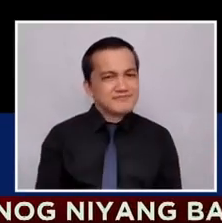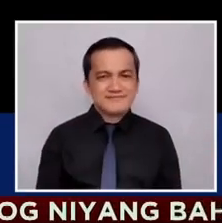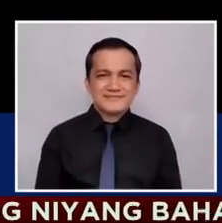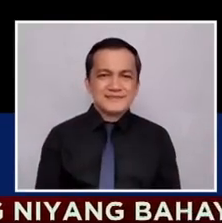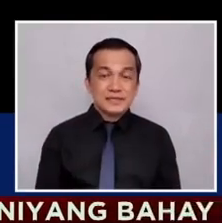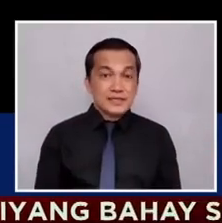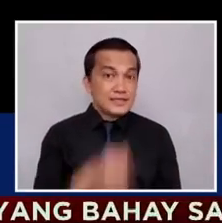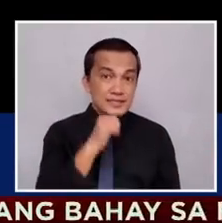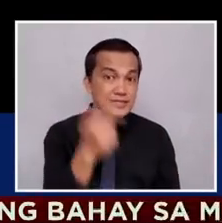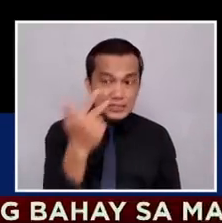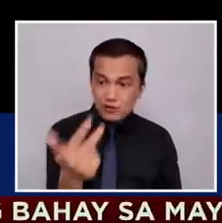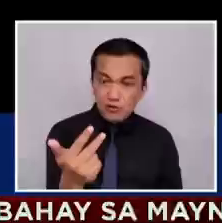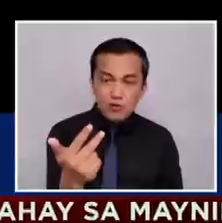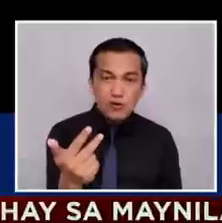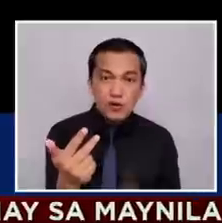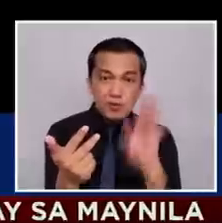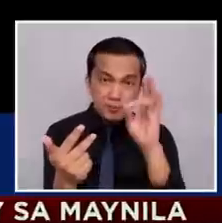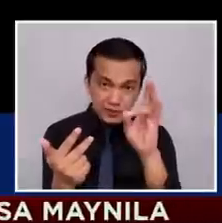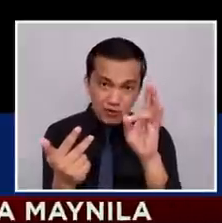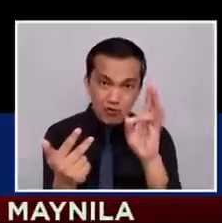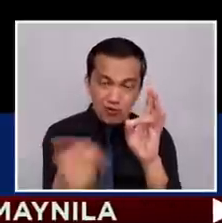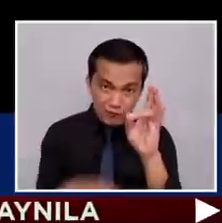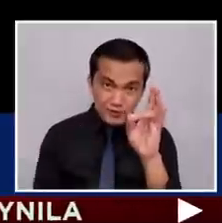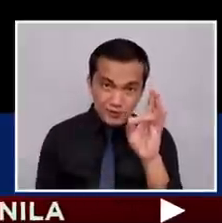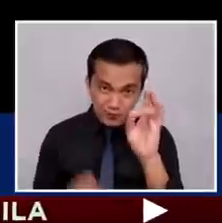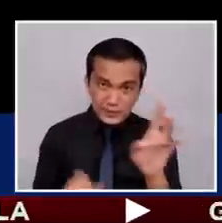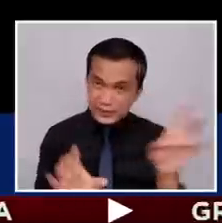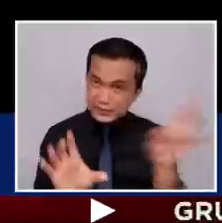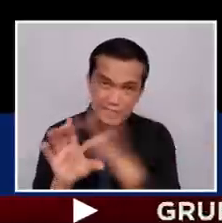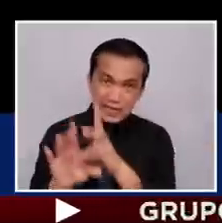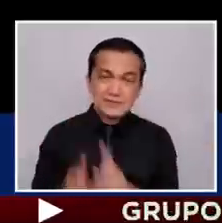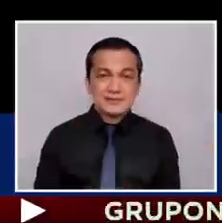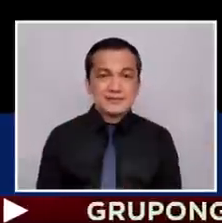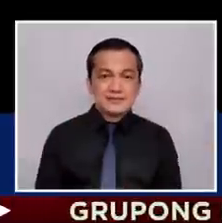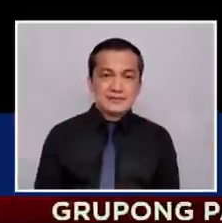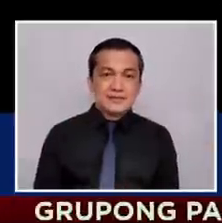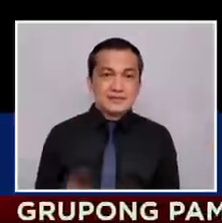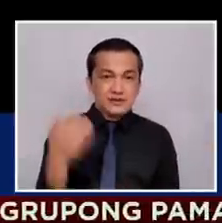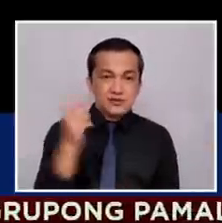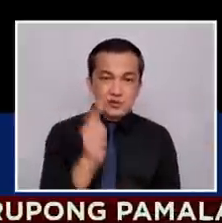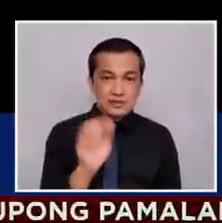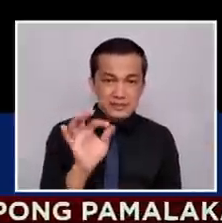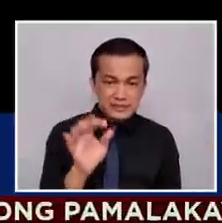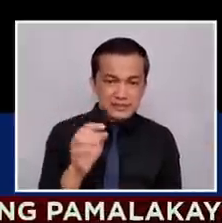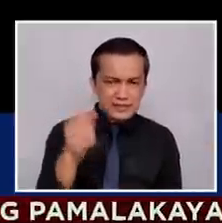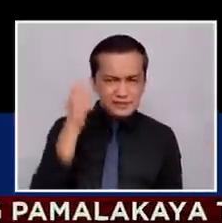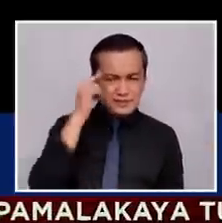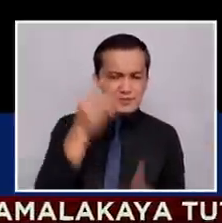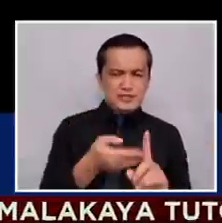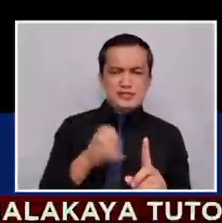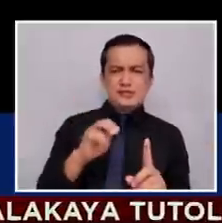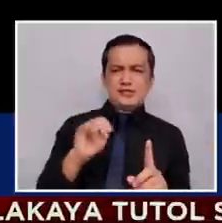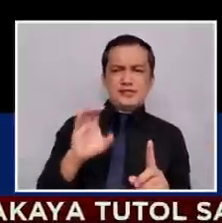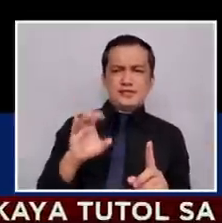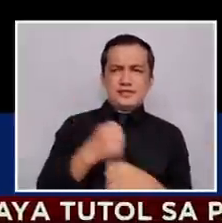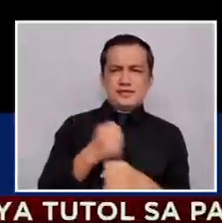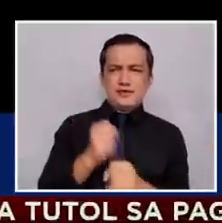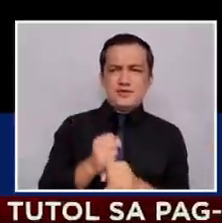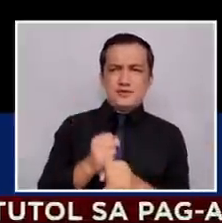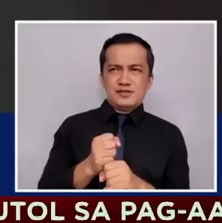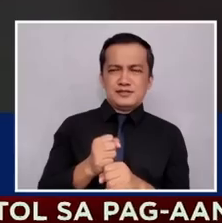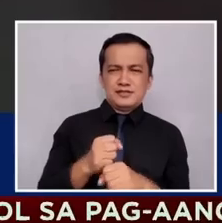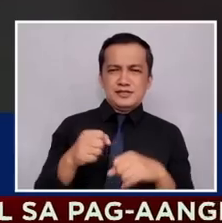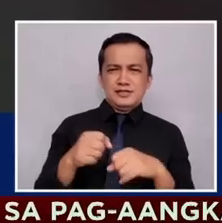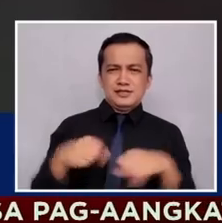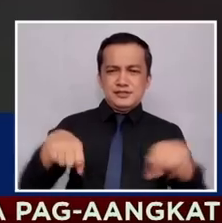tatlo kundi 7 tao ang kayang isakay nito. Taong 2019 ang maisipan ni Eric na gumawa ng Jeepsicle. Dahil